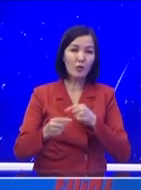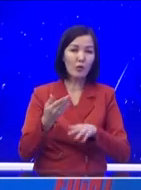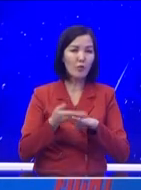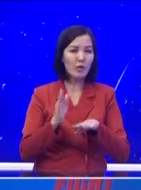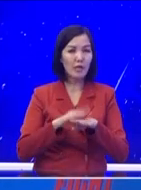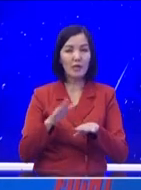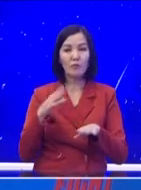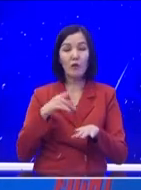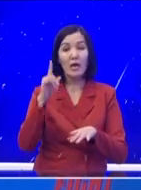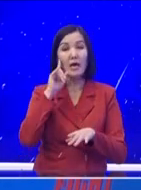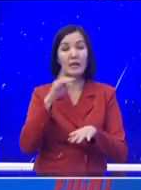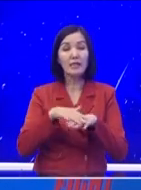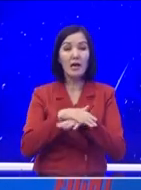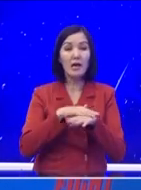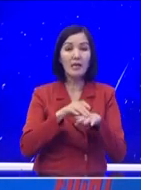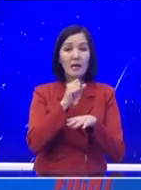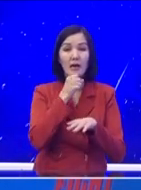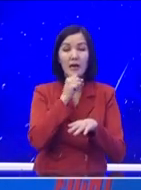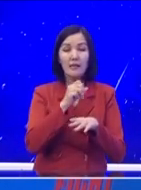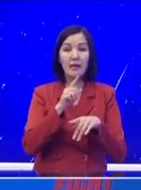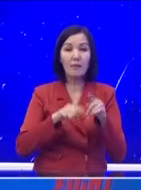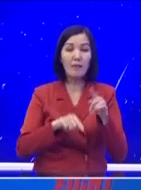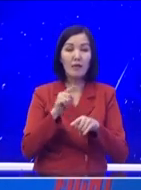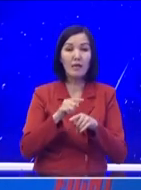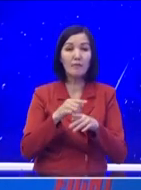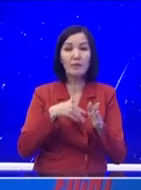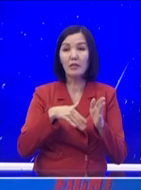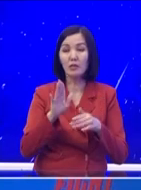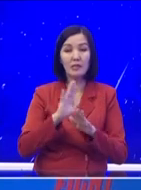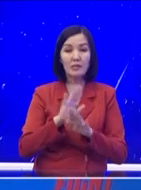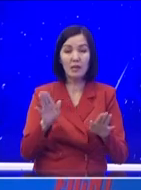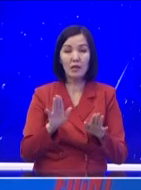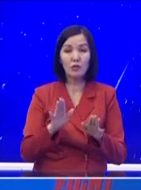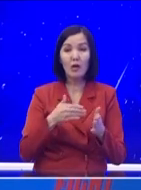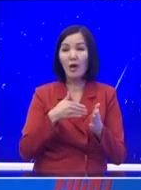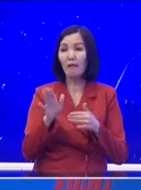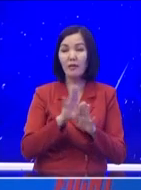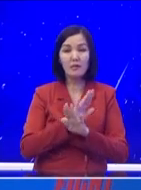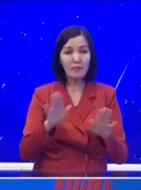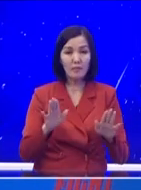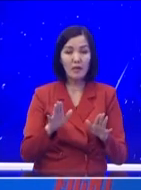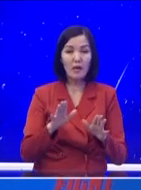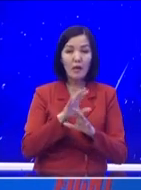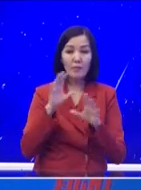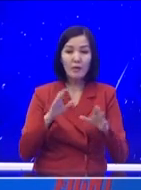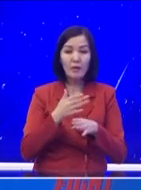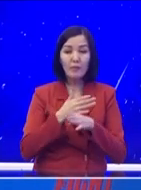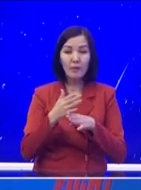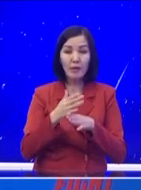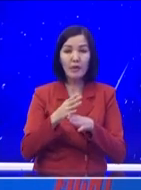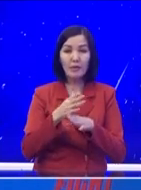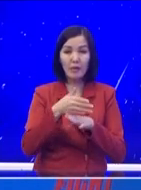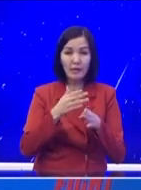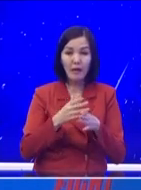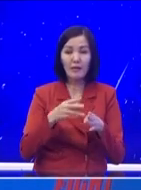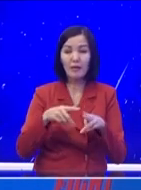Сол кезде қазақ елі бізді ата-бабаларымызды жатсынбады. Кең құшақтарын ашып бауырына басты. Ауыздағыларын жырып берді. Мұны кез